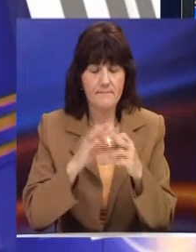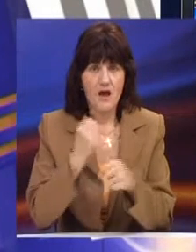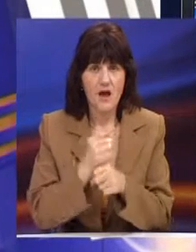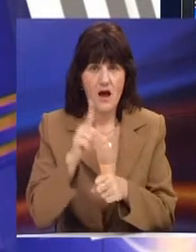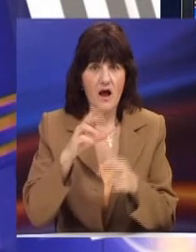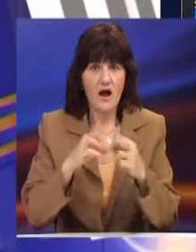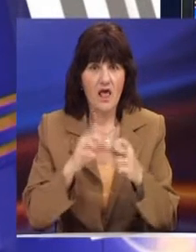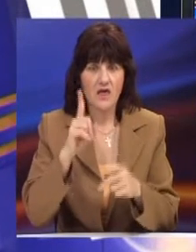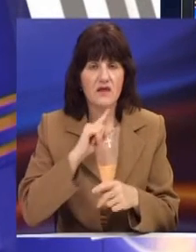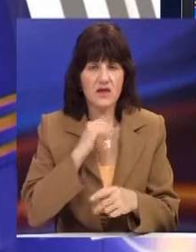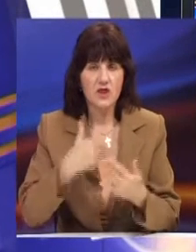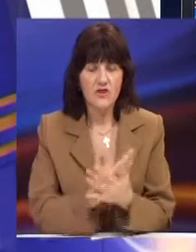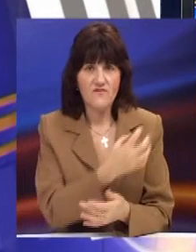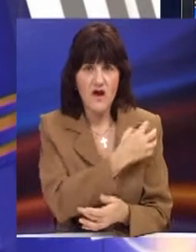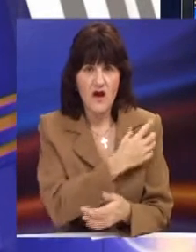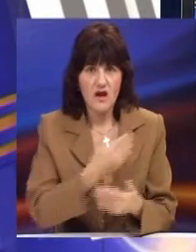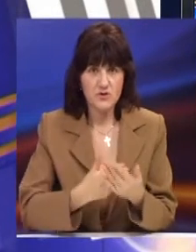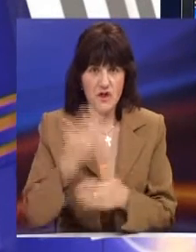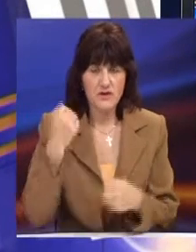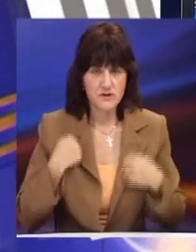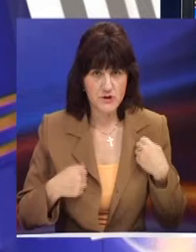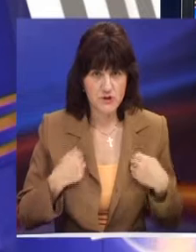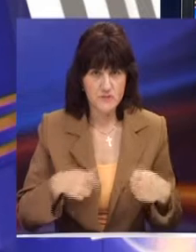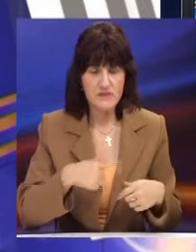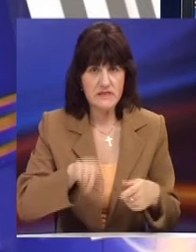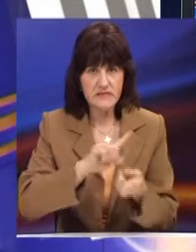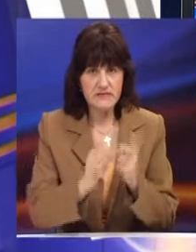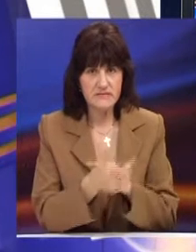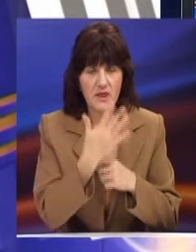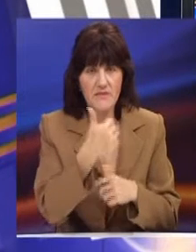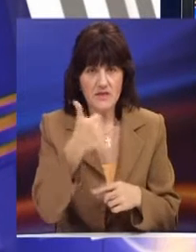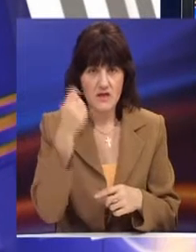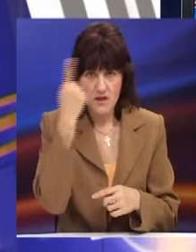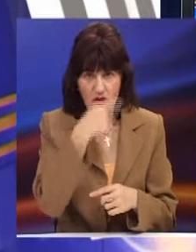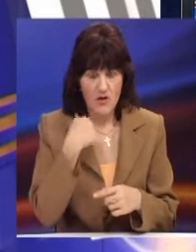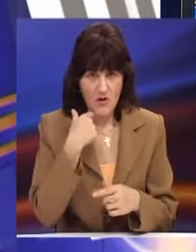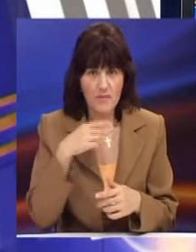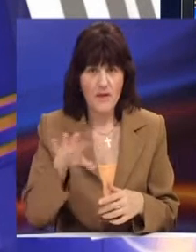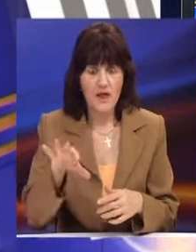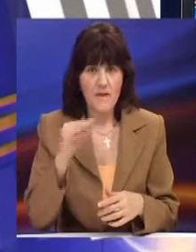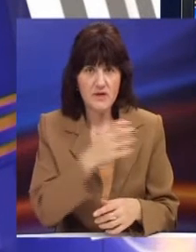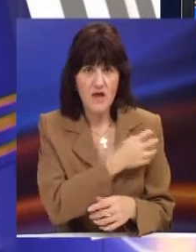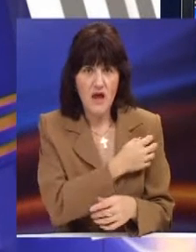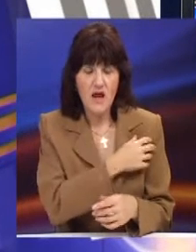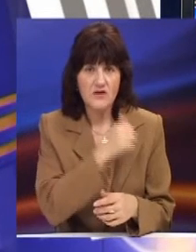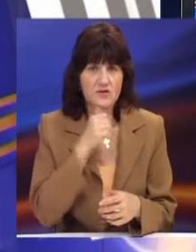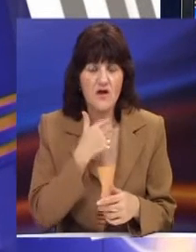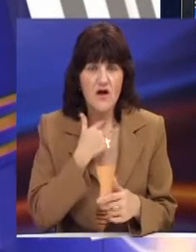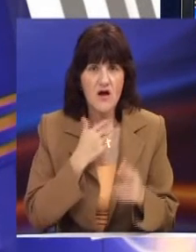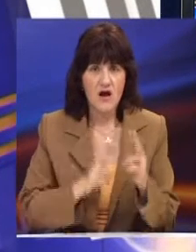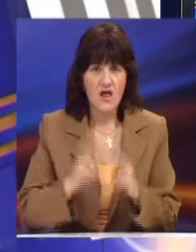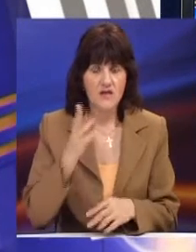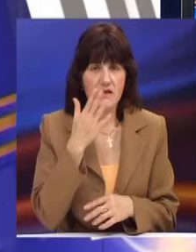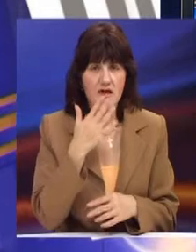Saveza vojvođanskih Mađara. Za smenu Modesta Dulića glasao je 51 odbornik, dok je izbor Jenea Maglaja podržalo